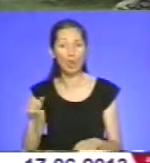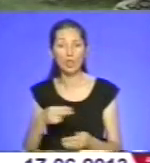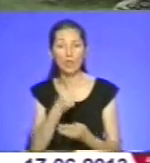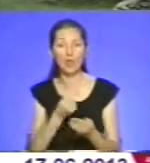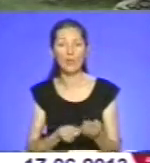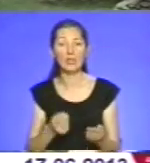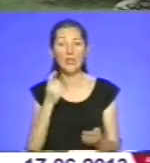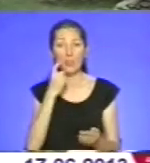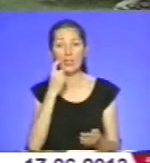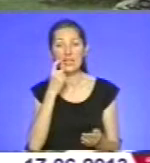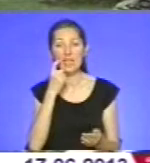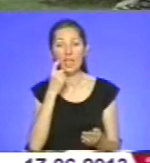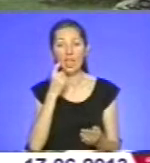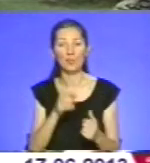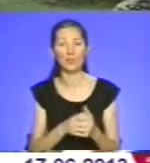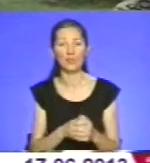писанок,